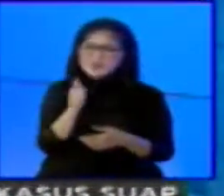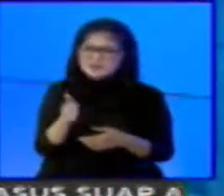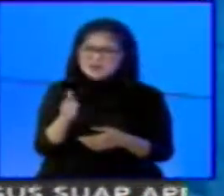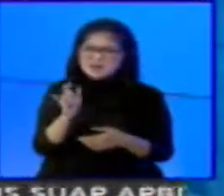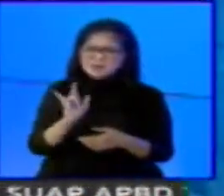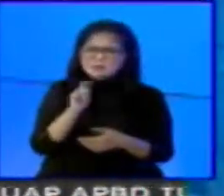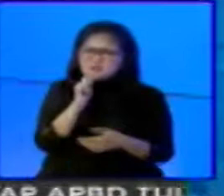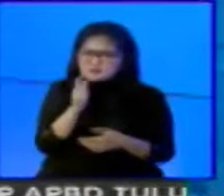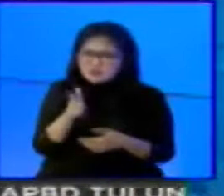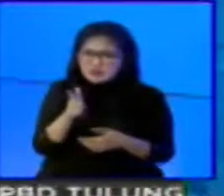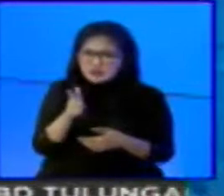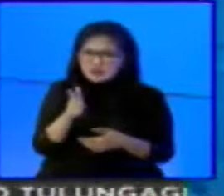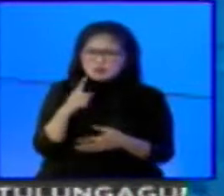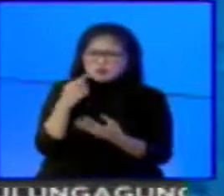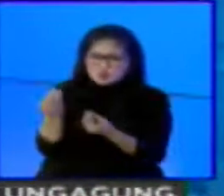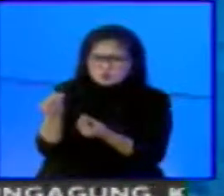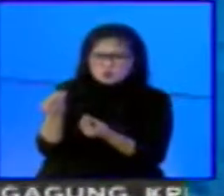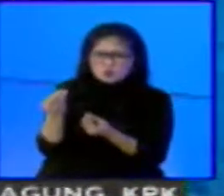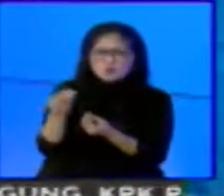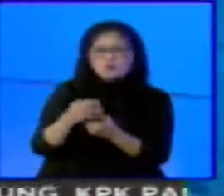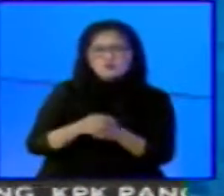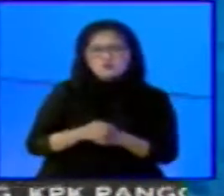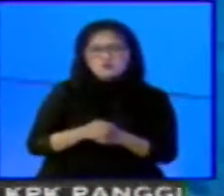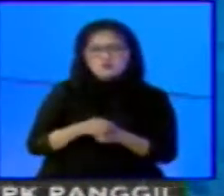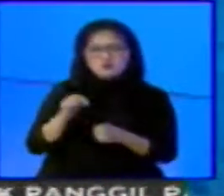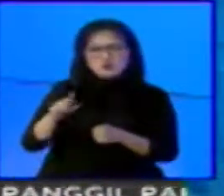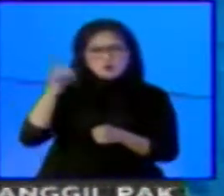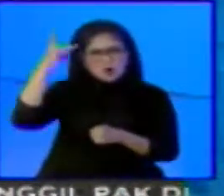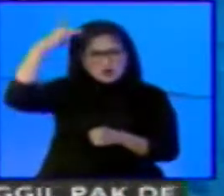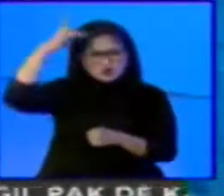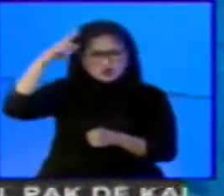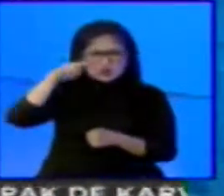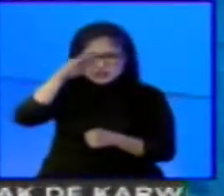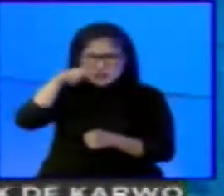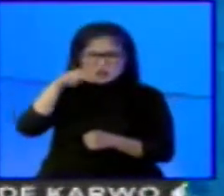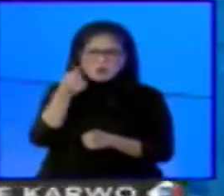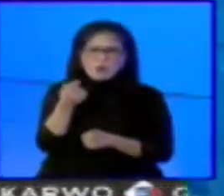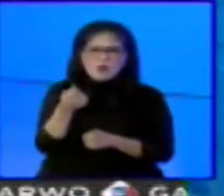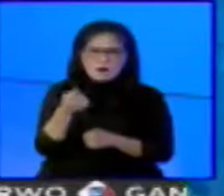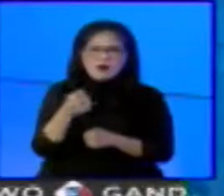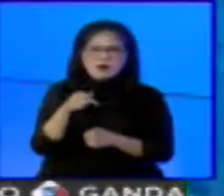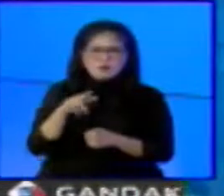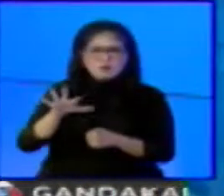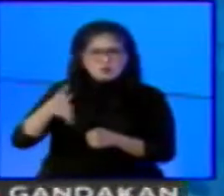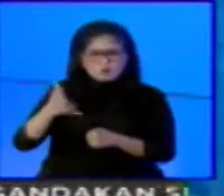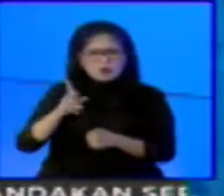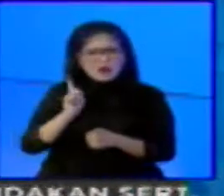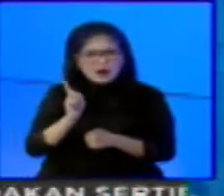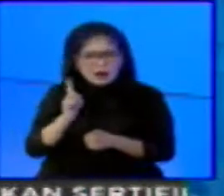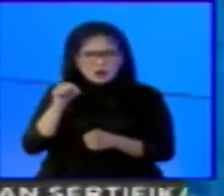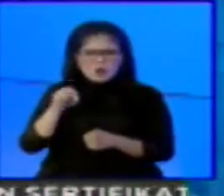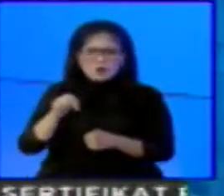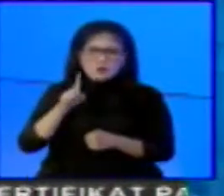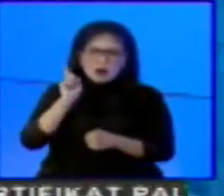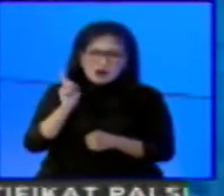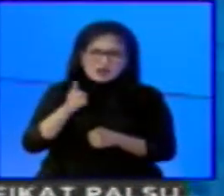biar nggak ngetem, kasihan kan abangnya. Ya abangnya juga mungkin yang mencari rezeki juga gitu. Mungkin kalau ya memungkinkan ada shelter